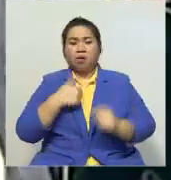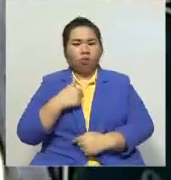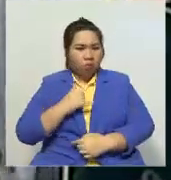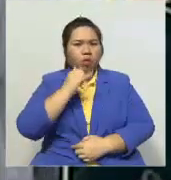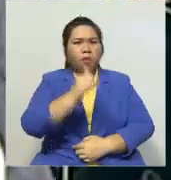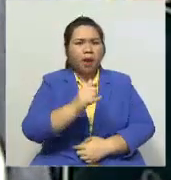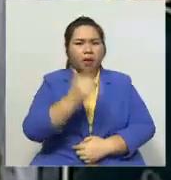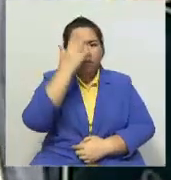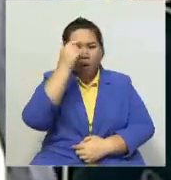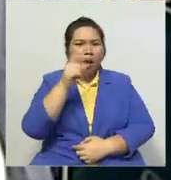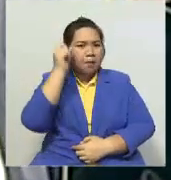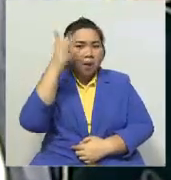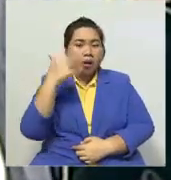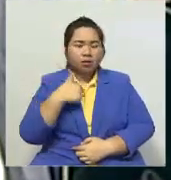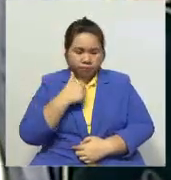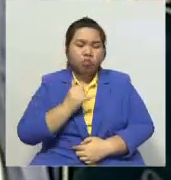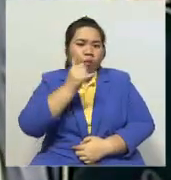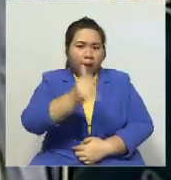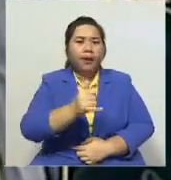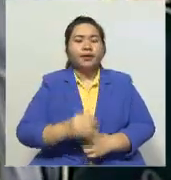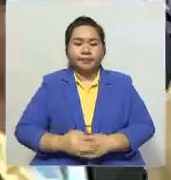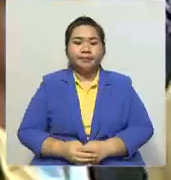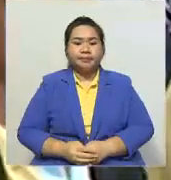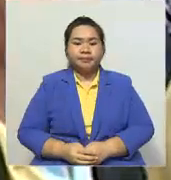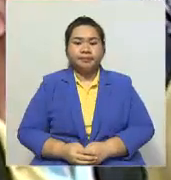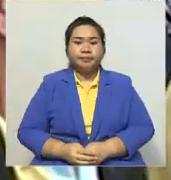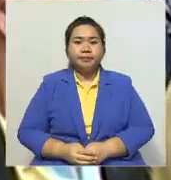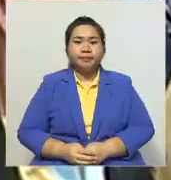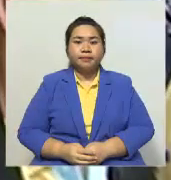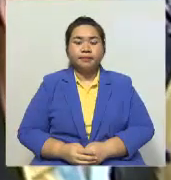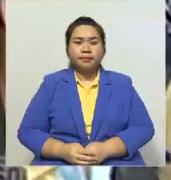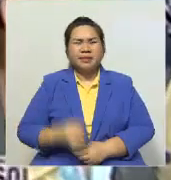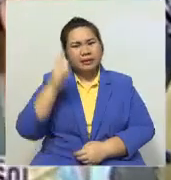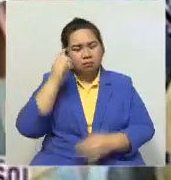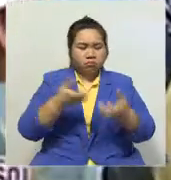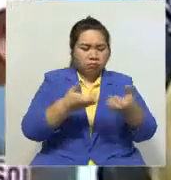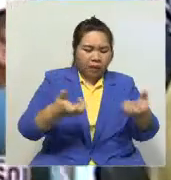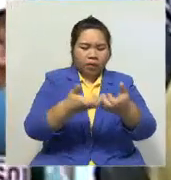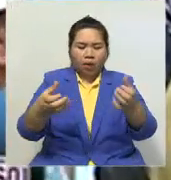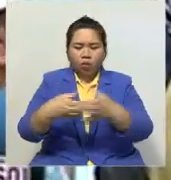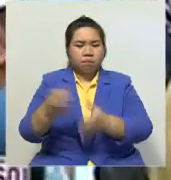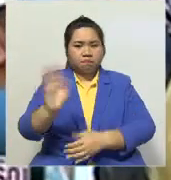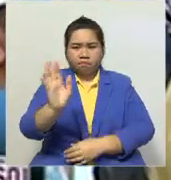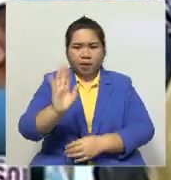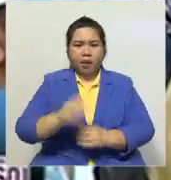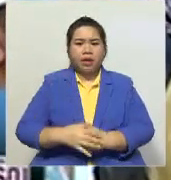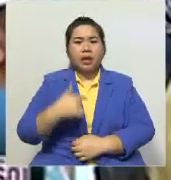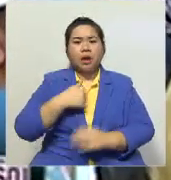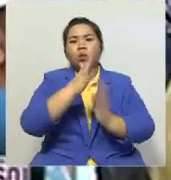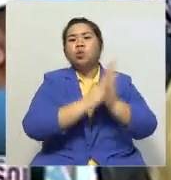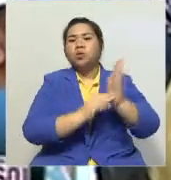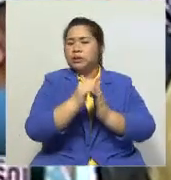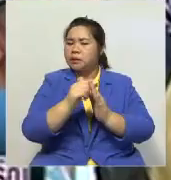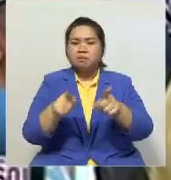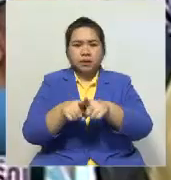พราะเขาไม่เข้าใจเราใช่ไหมไม่ใช่แยกแบ่งพวกแบ่งฝ่ายกันอยู่ได้ไม่ได้แล้วเราสีเดียวกันหมดเ